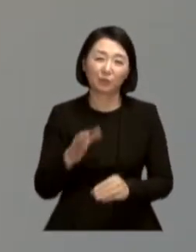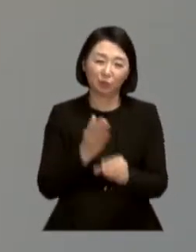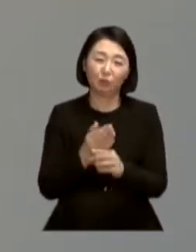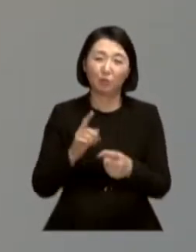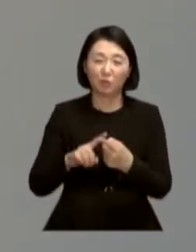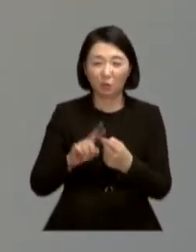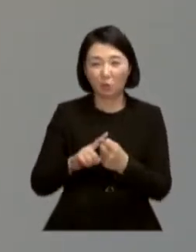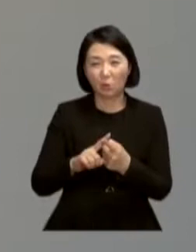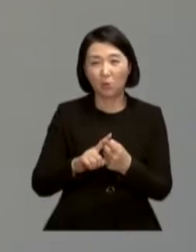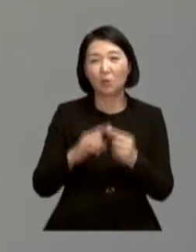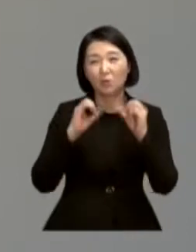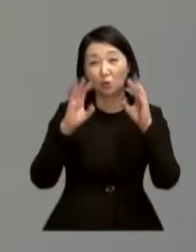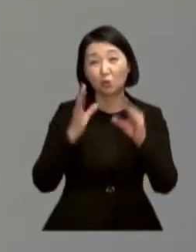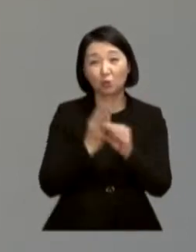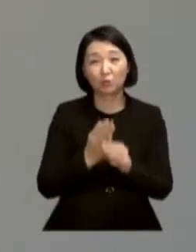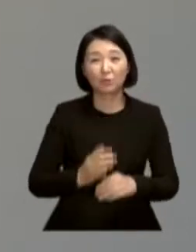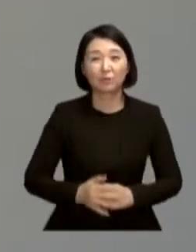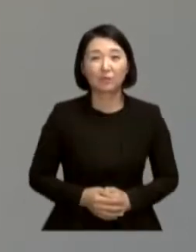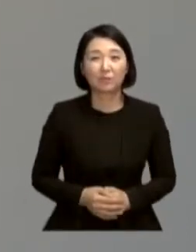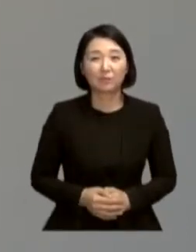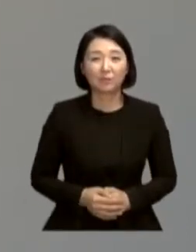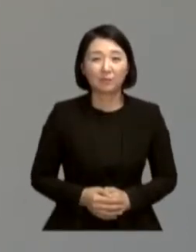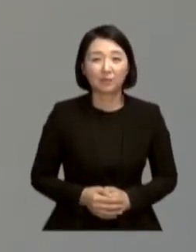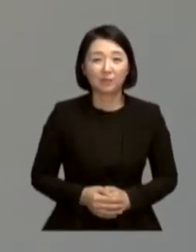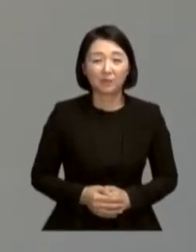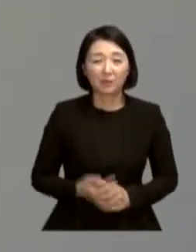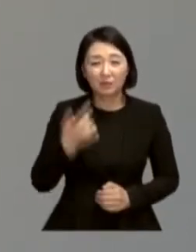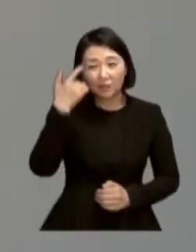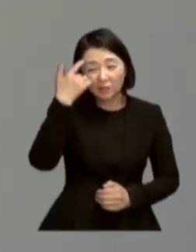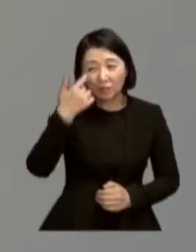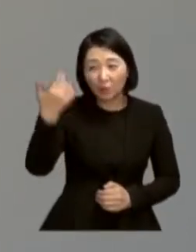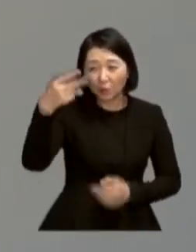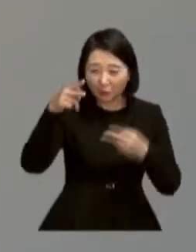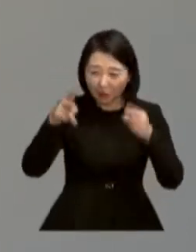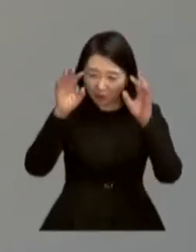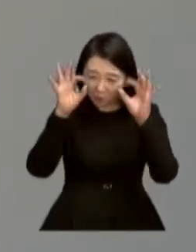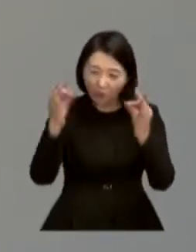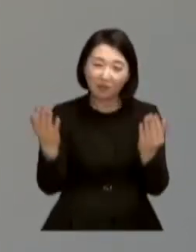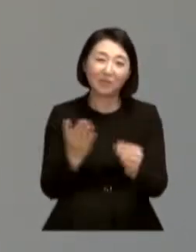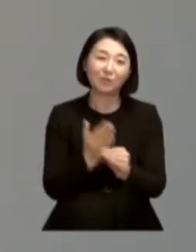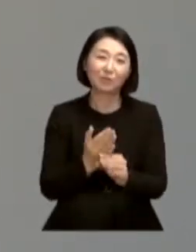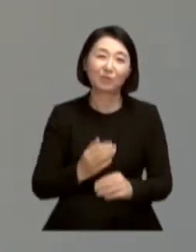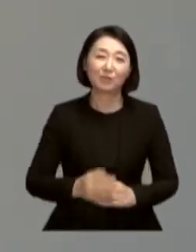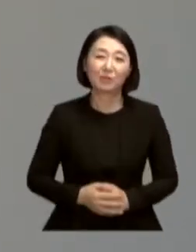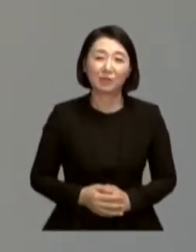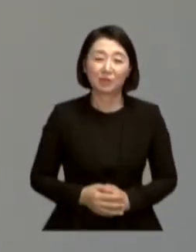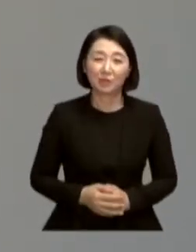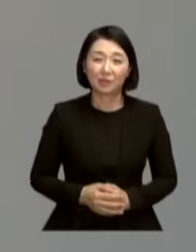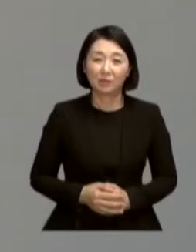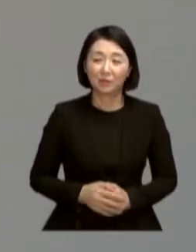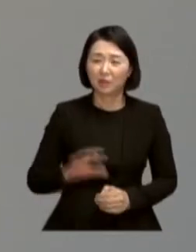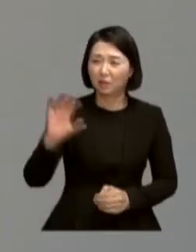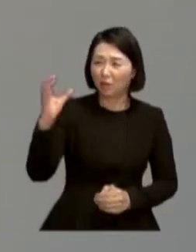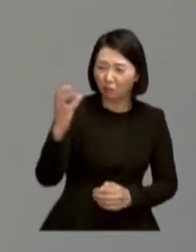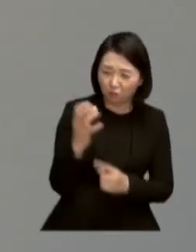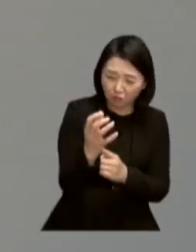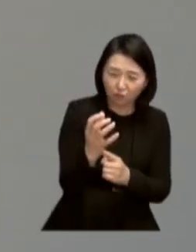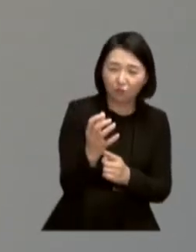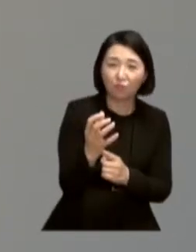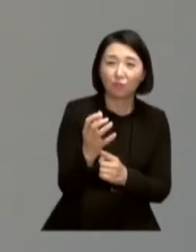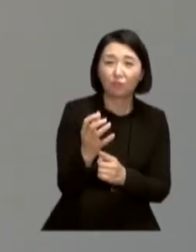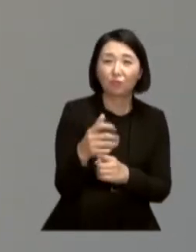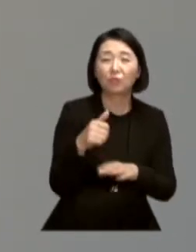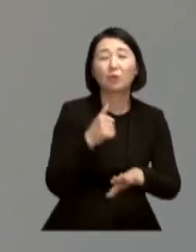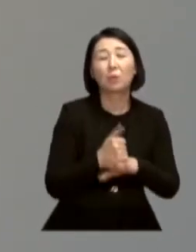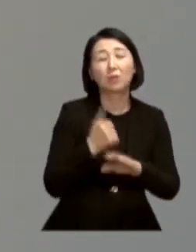저희가 사역하고 있고요. 그런 영혼들을 바라보면서 사역을 하고 있어요. 네. 태풍 라이로 더